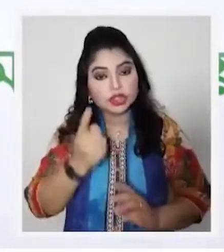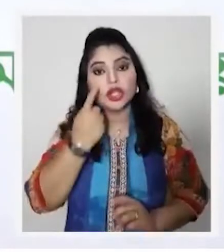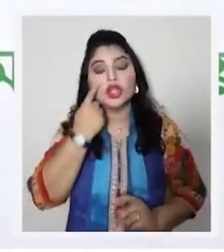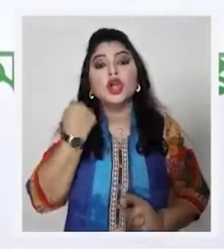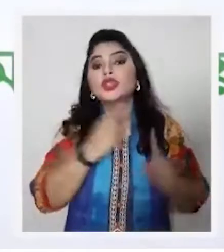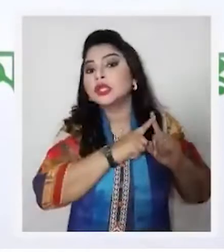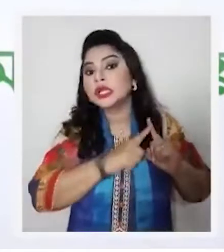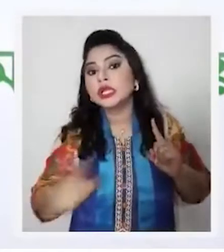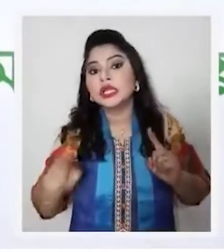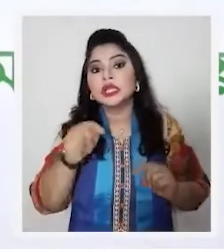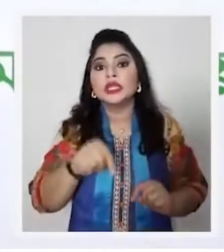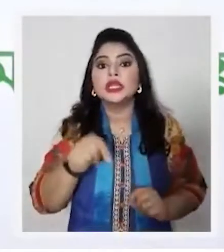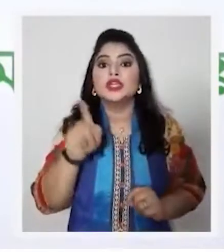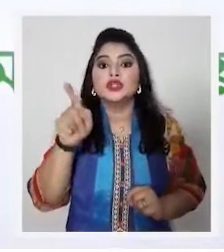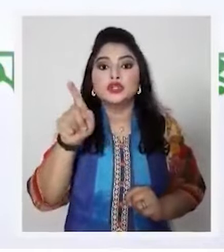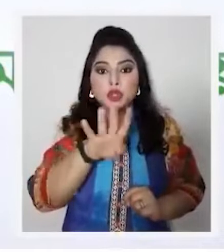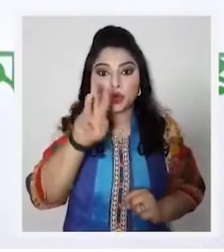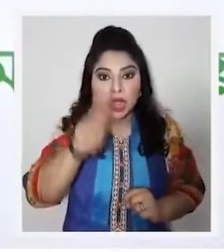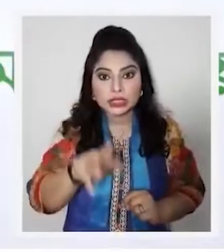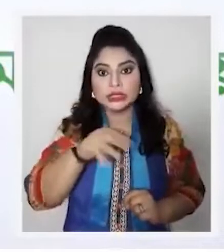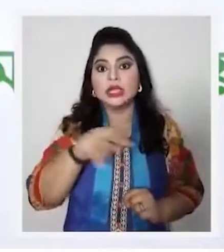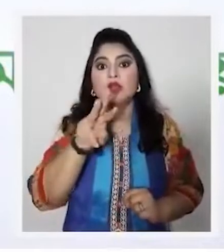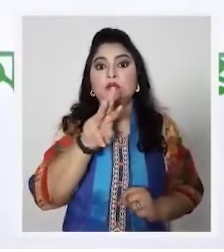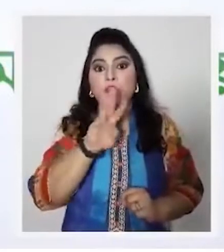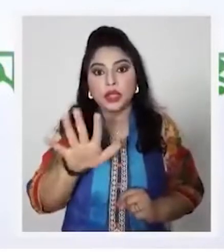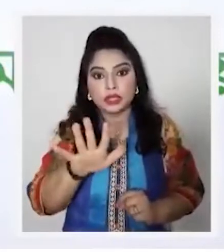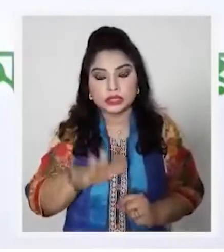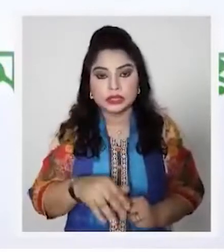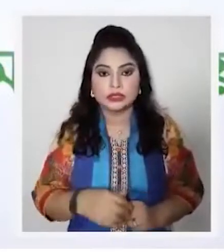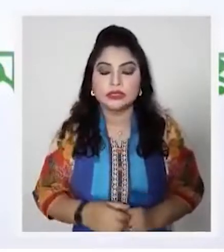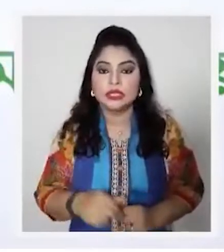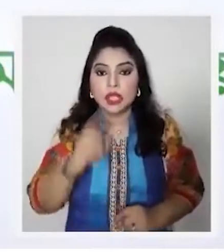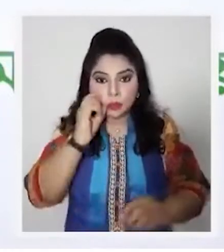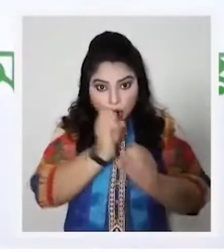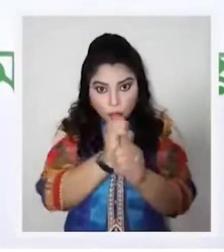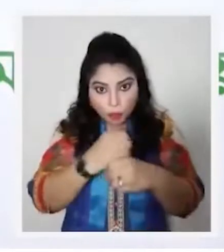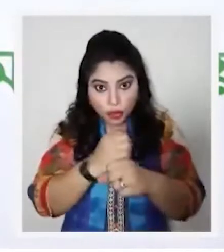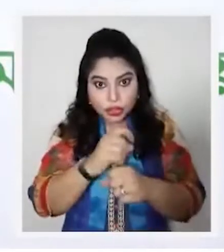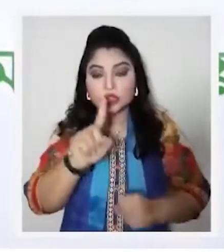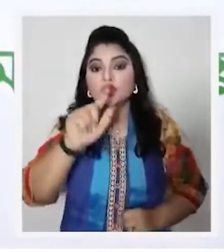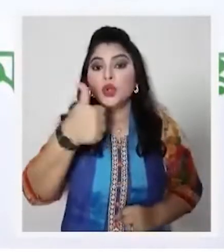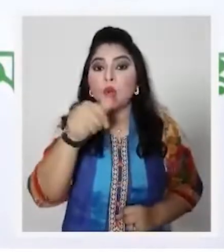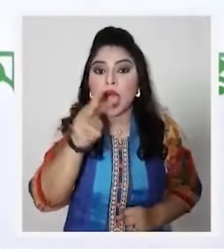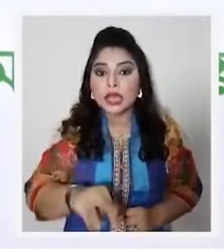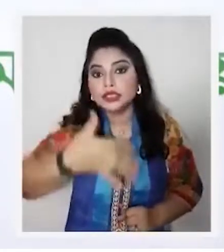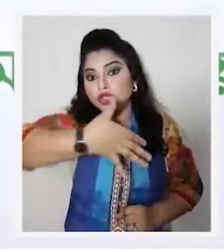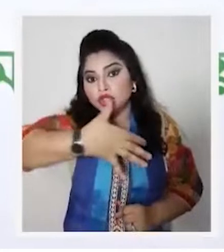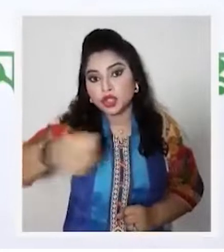59টি পরীক্ষাগারে নমুনা সংগ্রহ এবং পরীক্ষা হয়েছে। গত 24 ঘন্টায় নমুনা সংগ্রহ হয়েছে